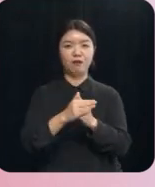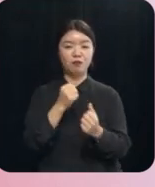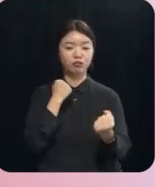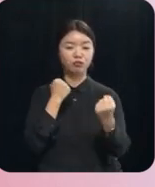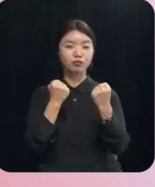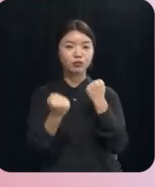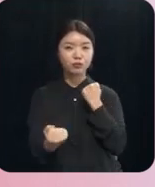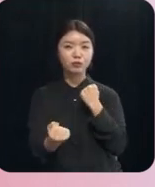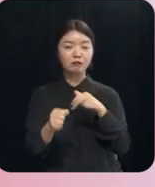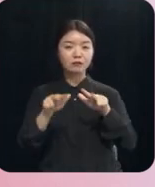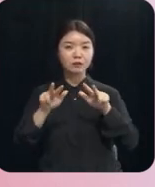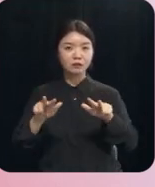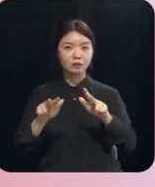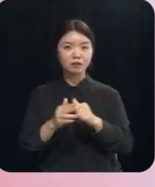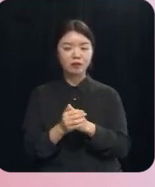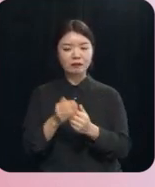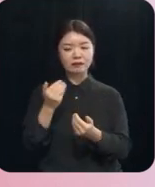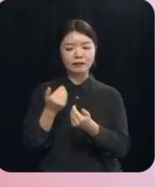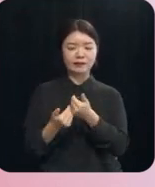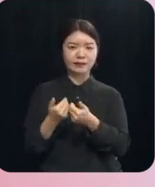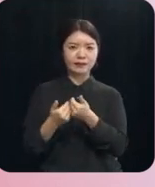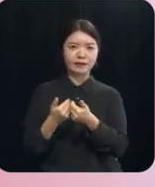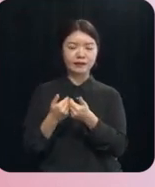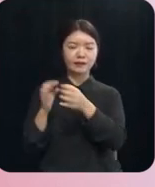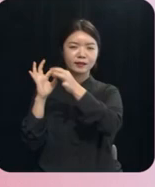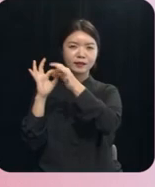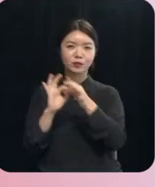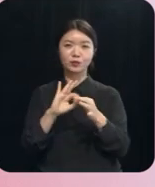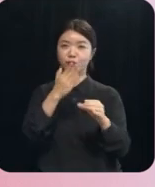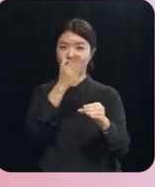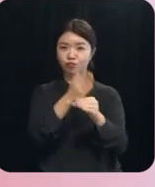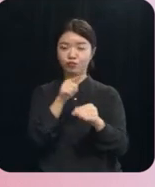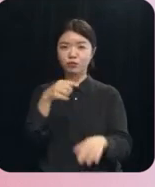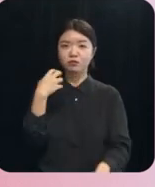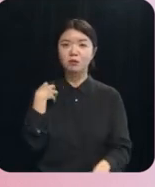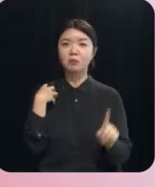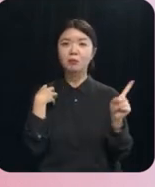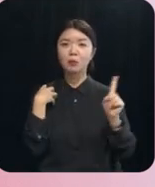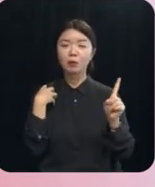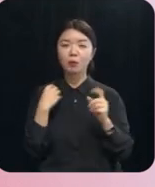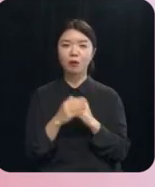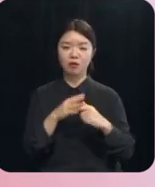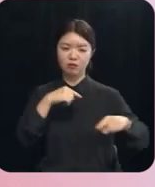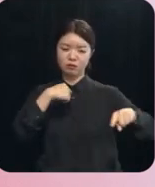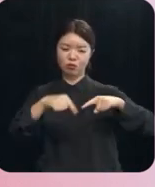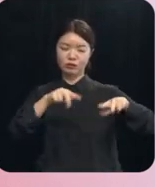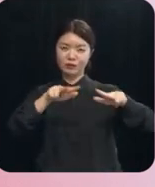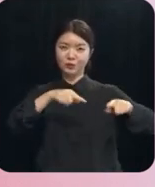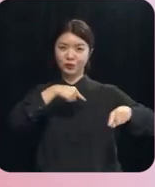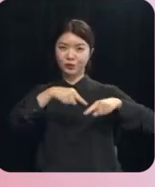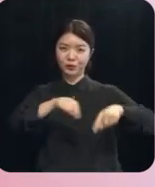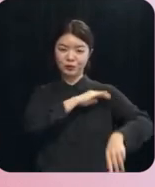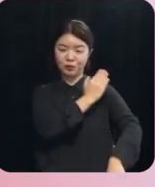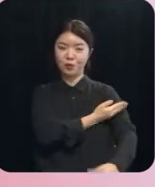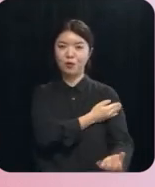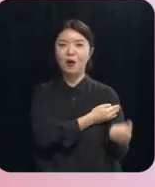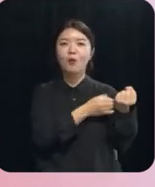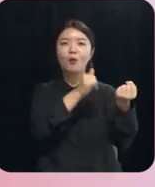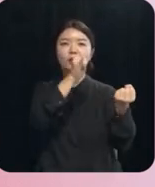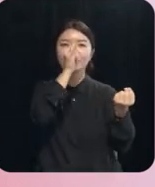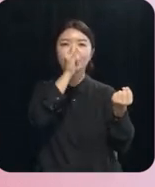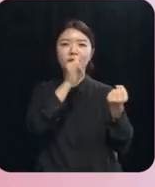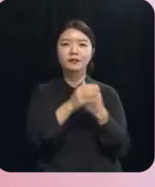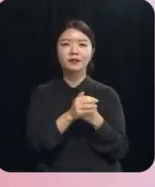불구하고 현재 갈등에 휩싸였습니다. 이거의 책임은 정치, 현 정치의 권을 갖고 있는